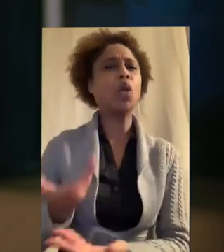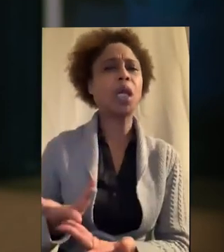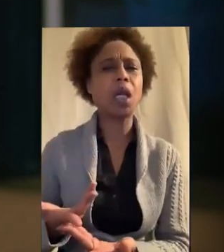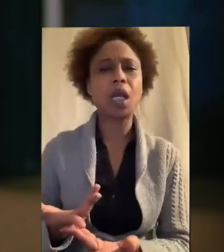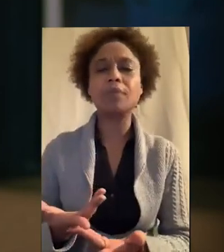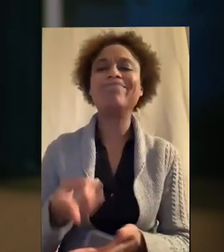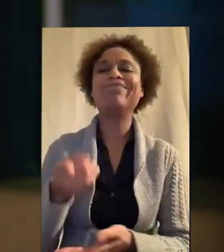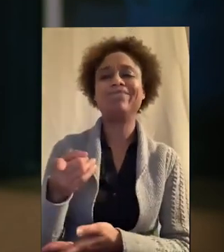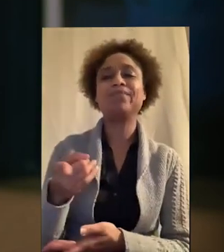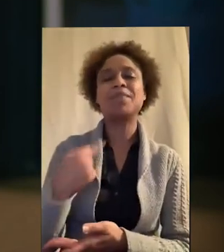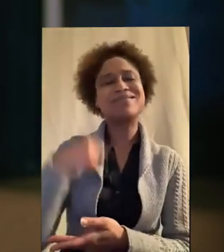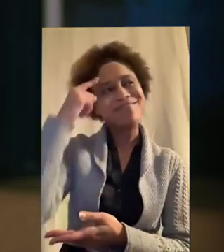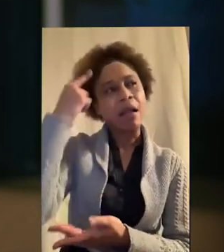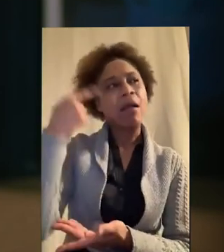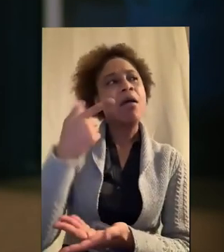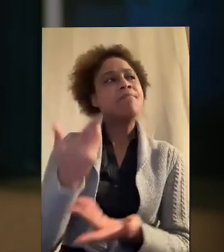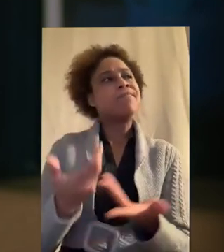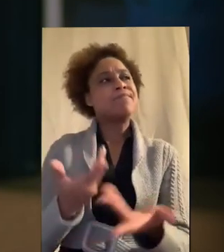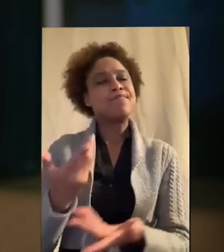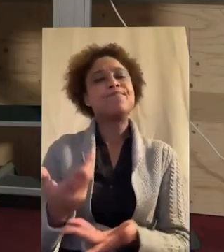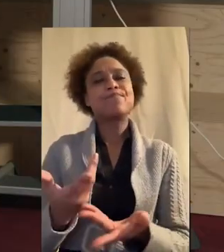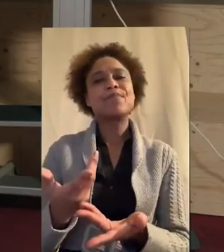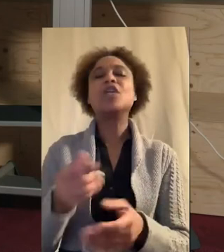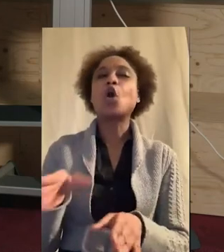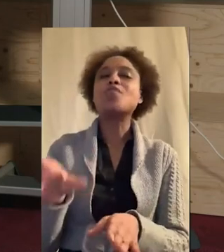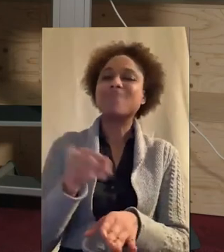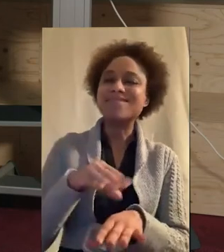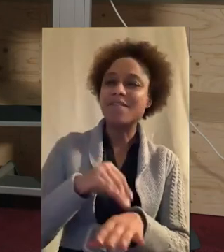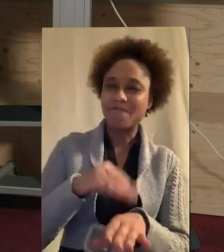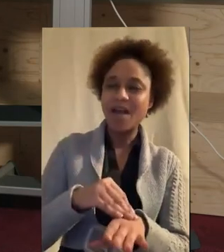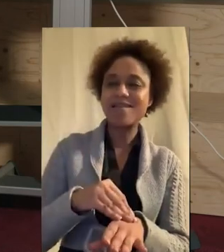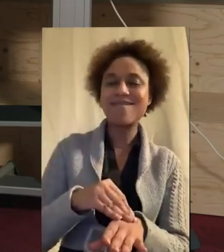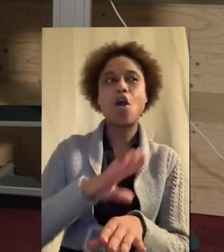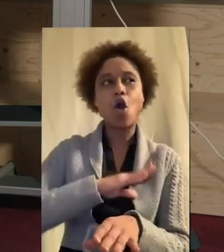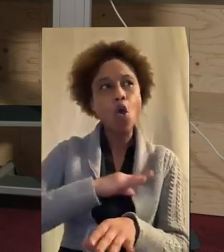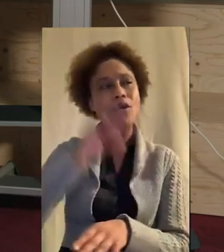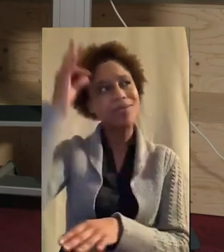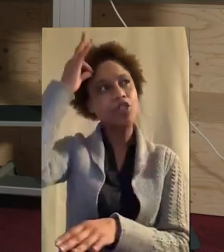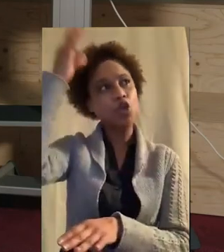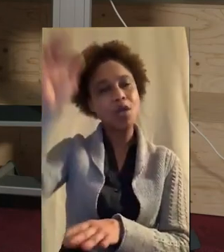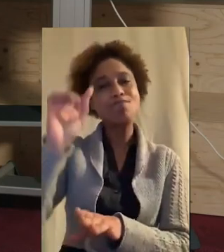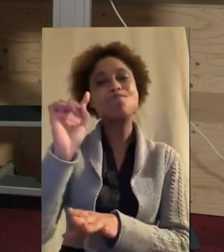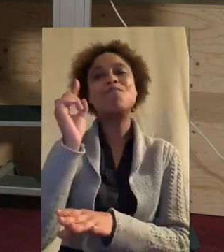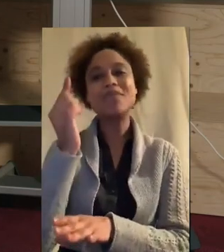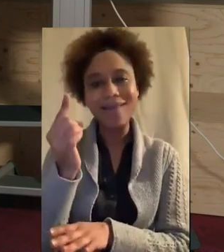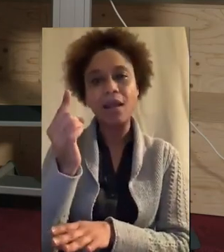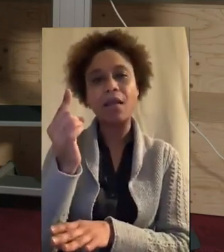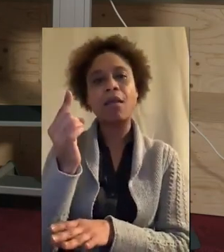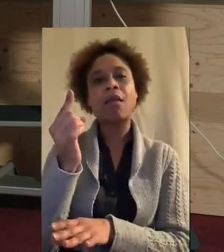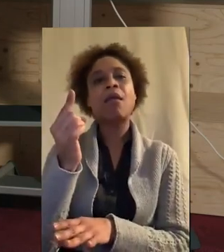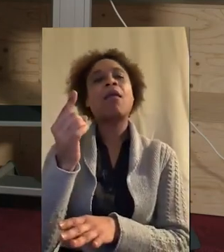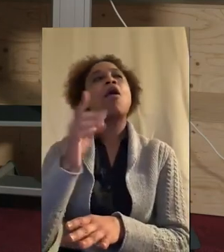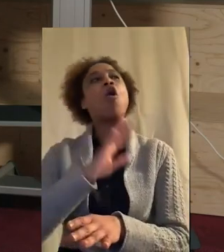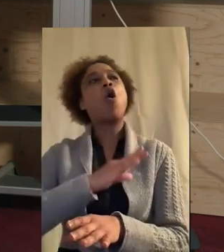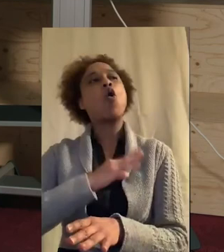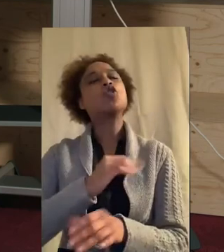maken? Want het ministerie luistert natuurlijk mee vandaag, dus wie weet kunnen we een verlanglijstje maken. Wie wil daar graag het